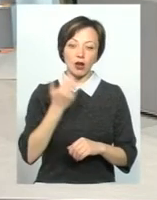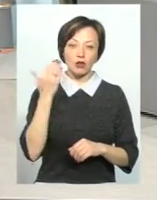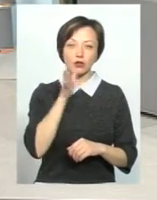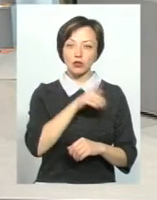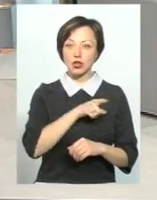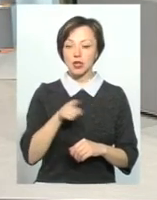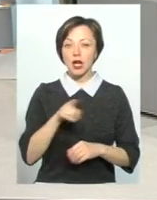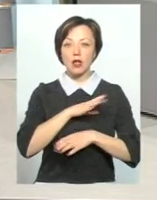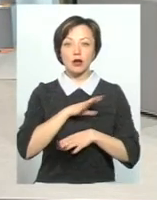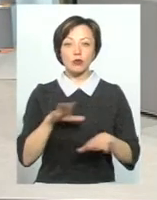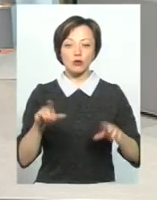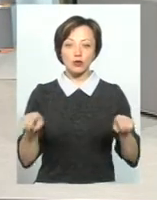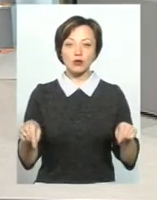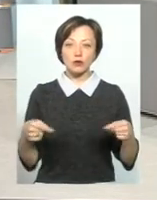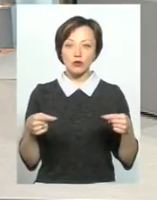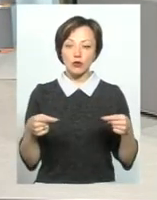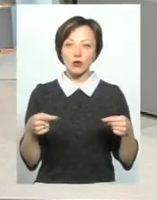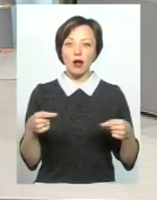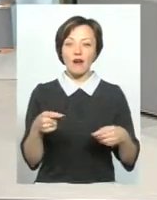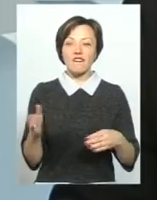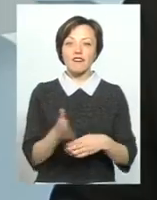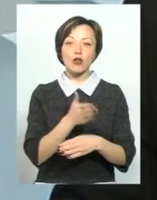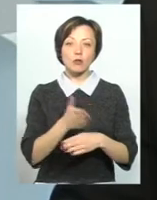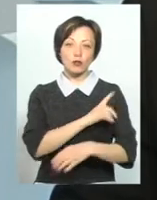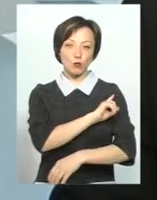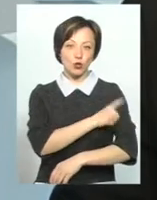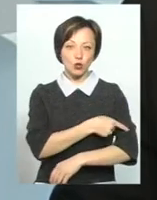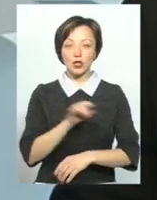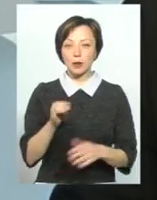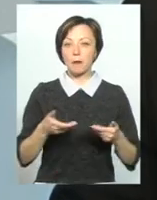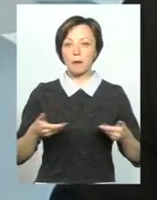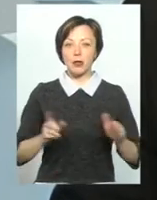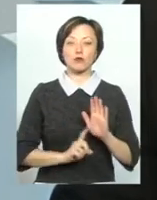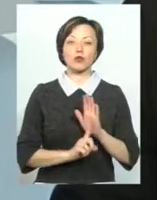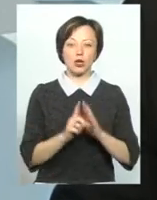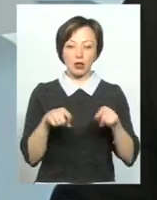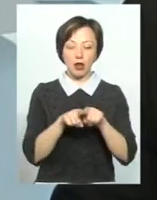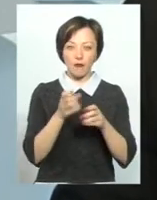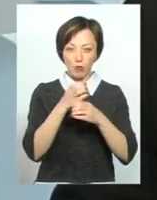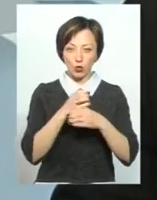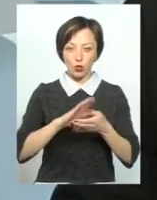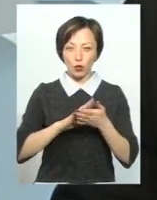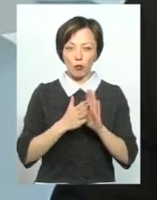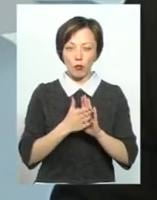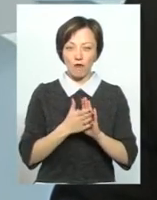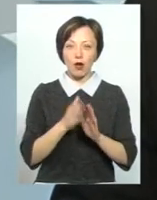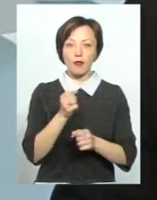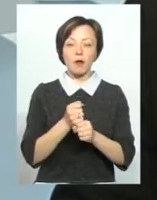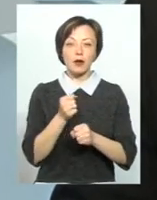не було створено виробничих потужностей, і ми починали так в лабораторних умовах напрацьовувати і